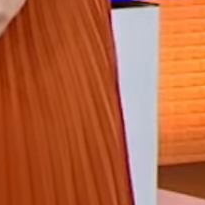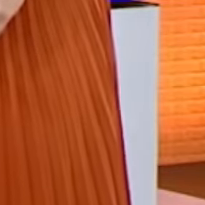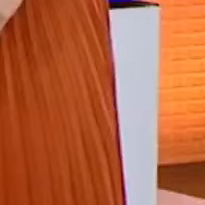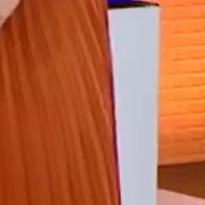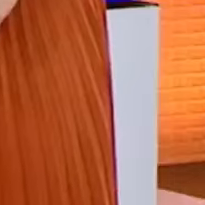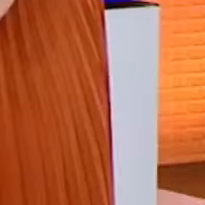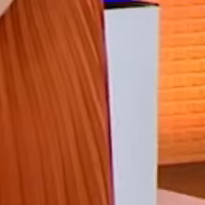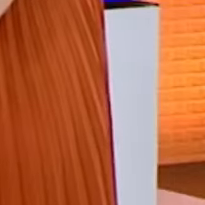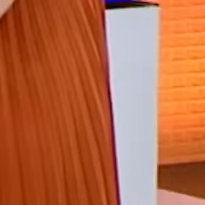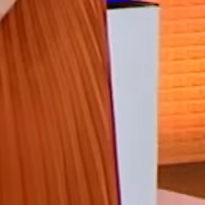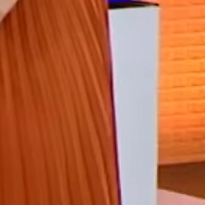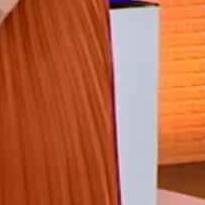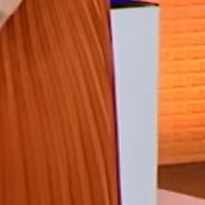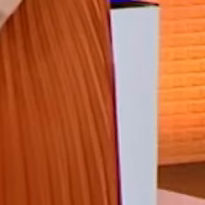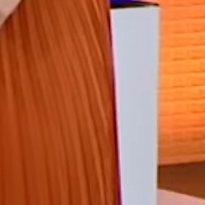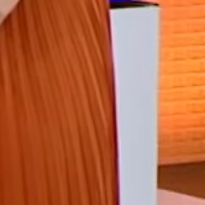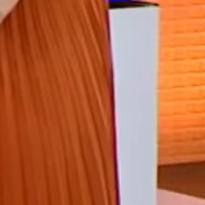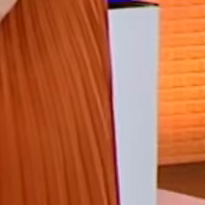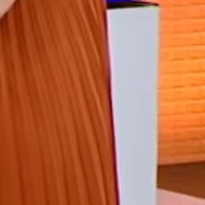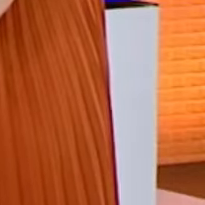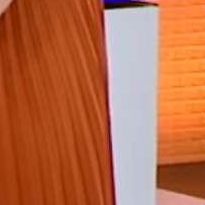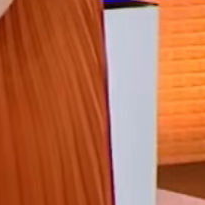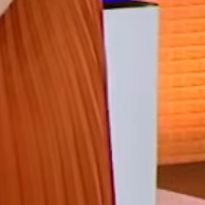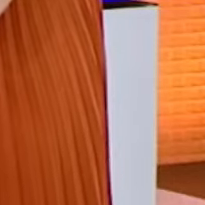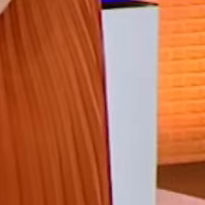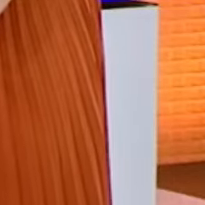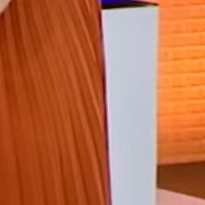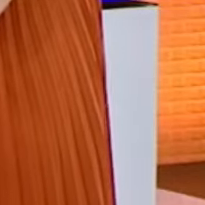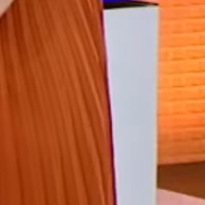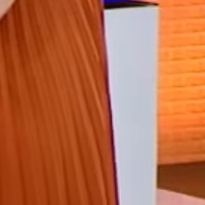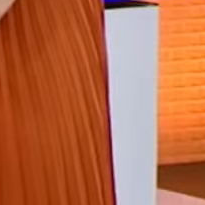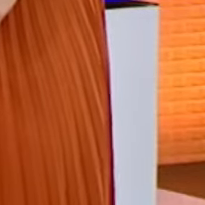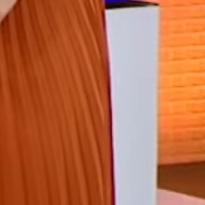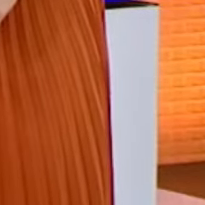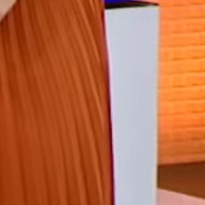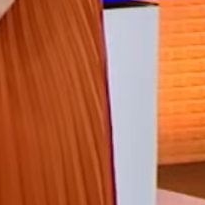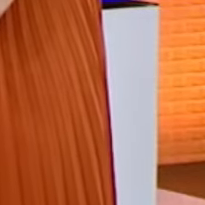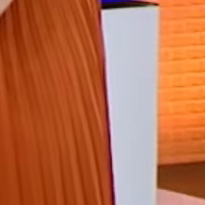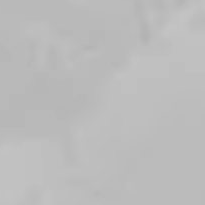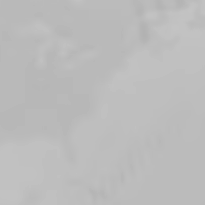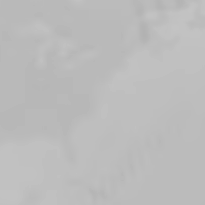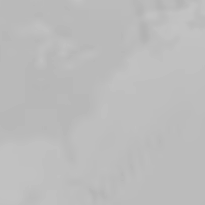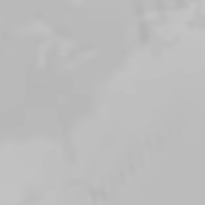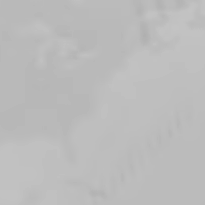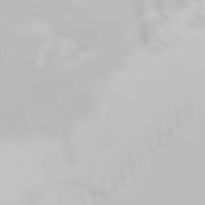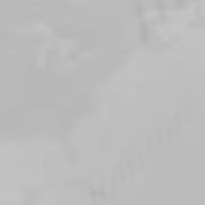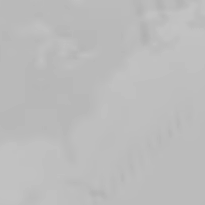po kami sa GMA Pinoy TV at sa www.gmanews.tv.